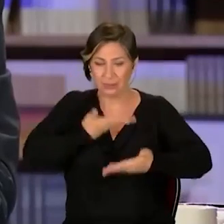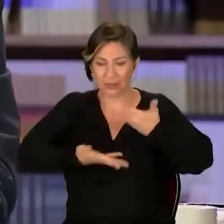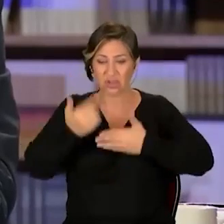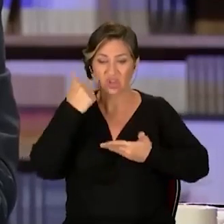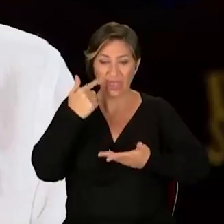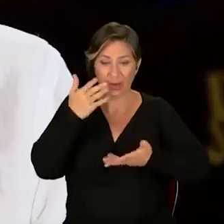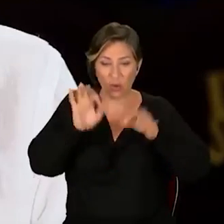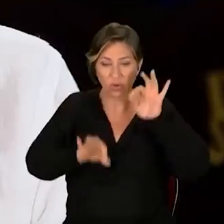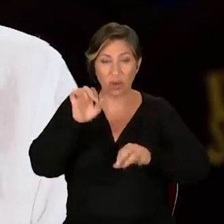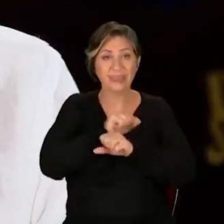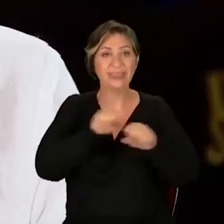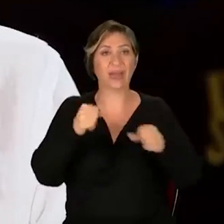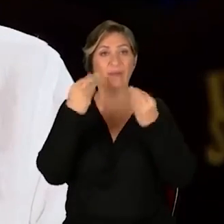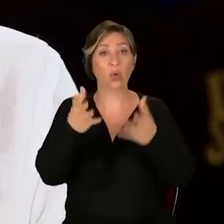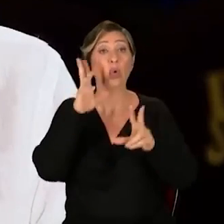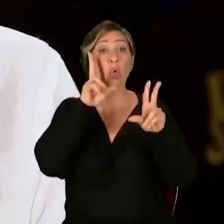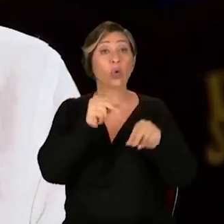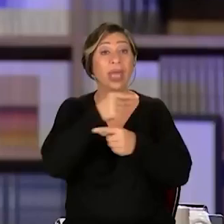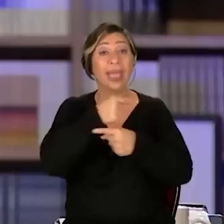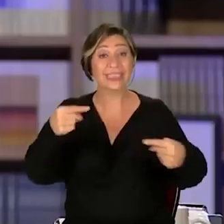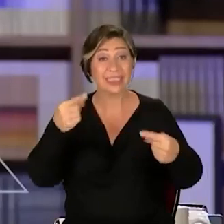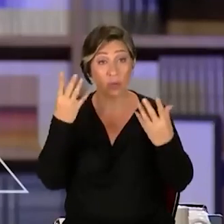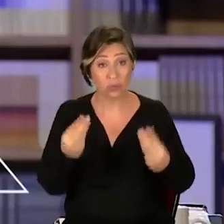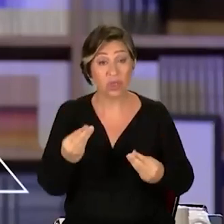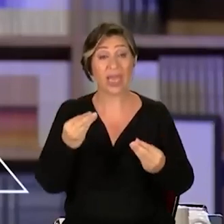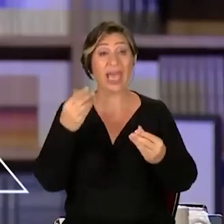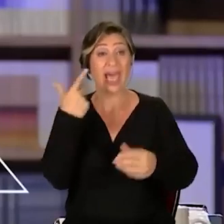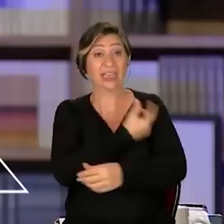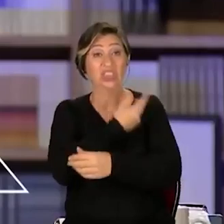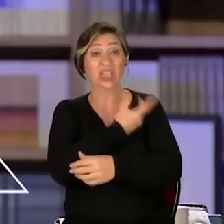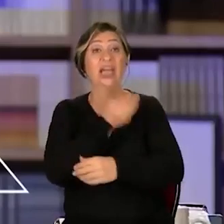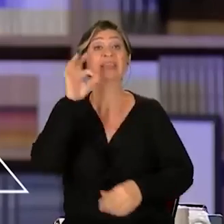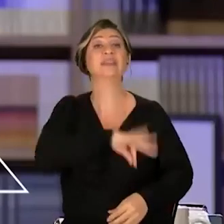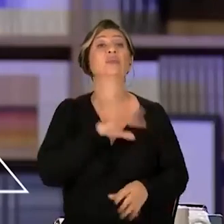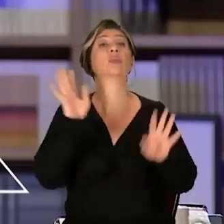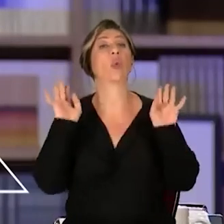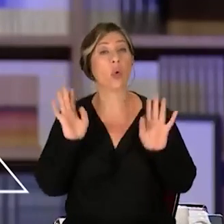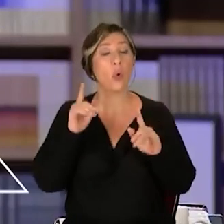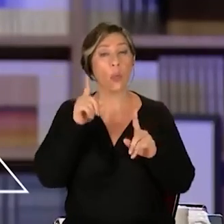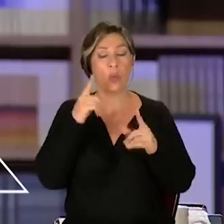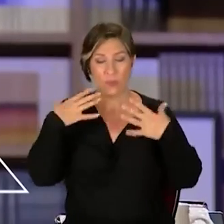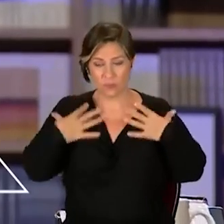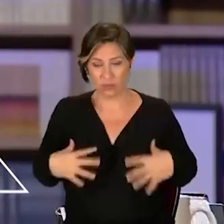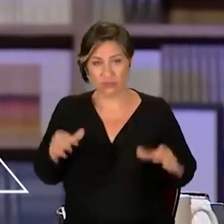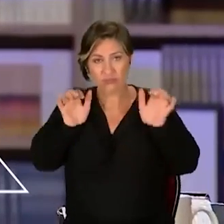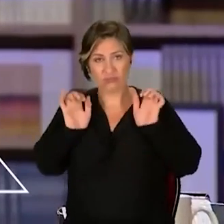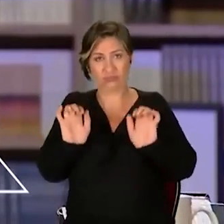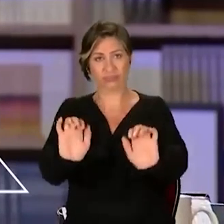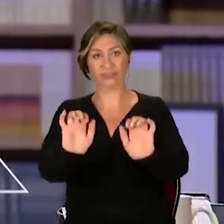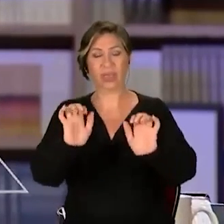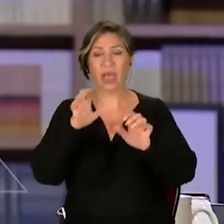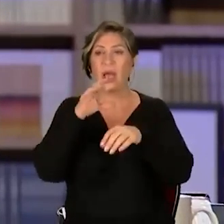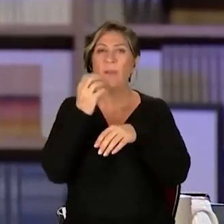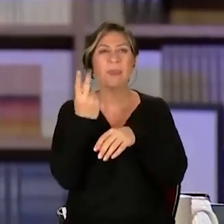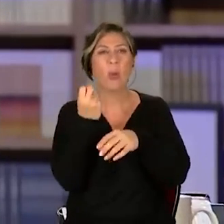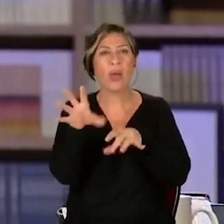düzeyini kontrol etmelerine zarar veriyor. Uyku eksikliğinde aşılar işe yaramıyor ve bu bağışıklık sistemimizi basarak bizi enfeksiyonlara daha